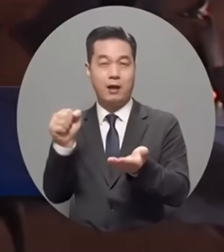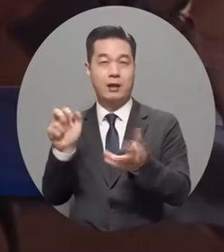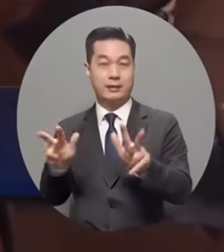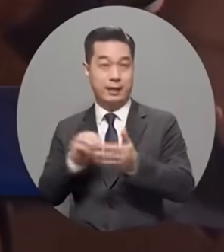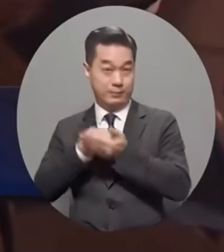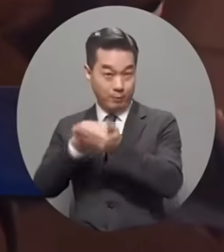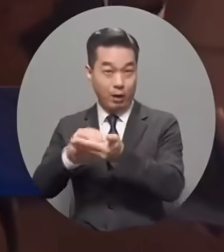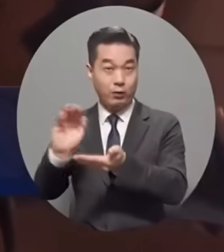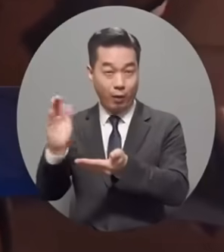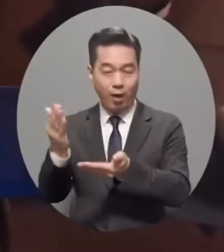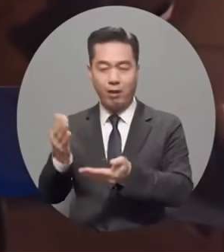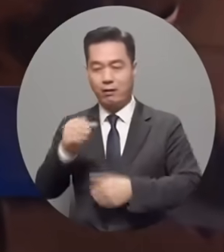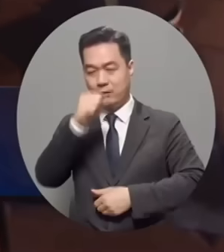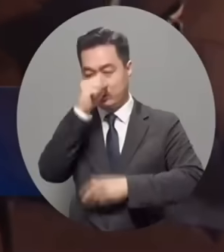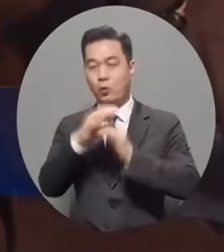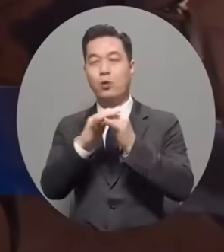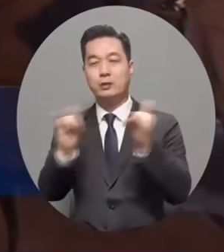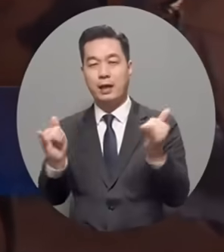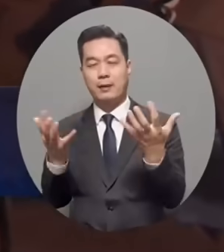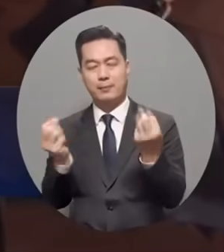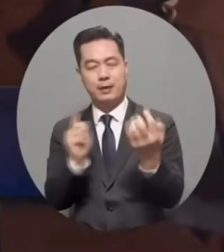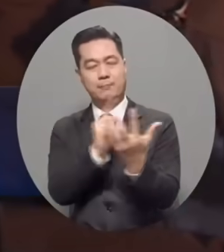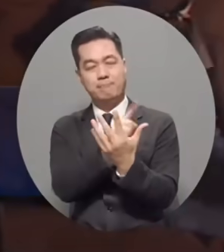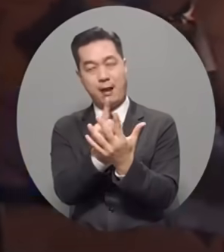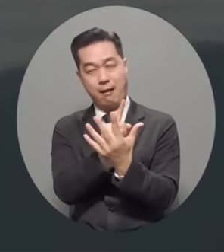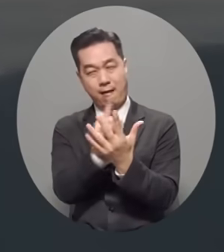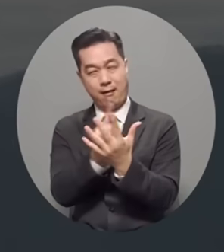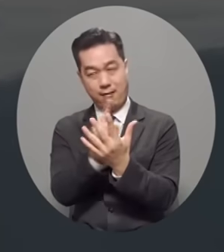들어가게 되는데 좋은 사람들을 만나가지고.